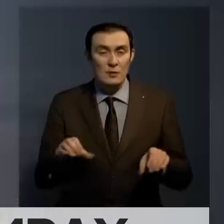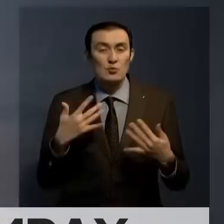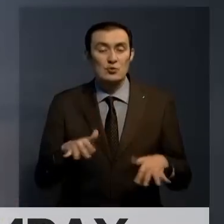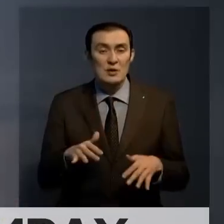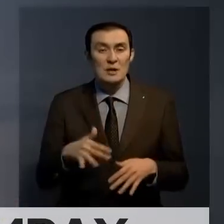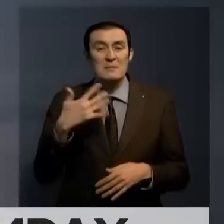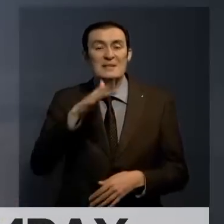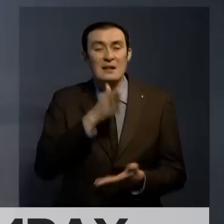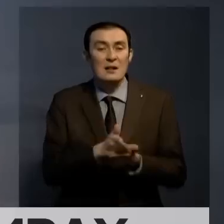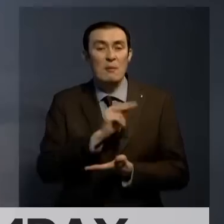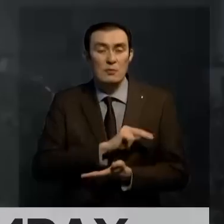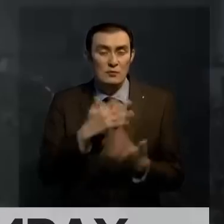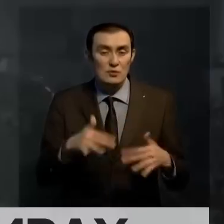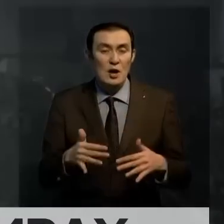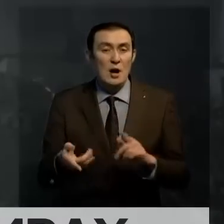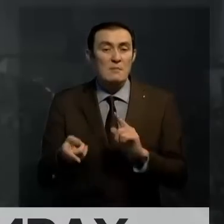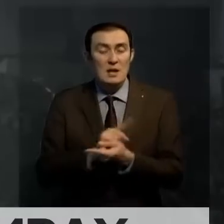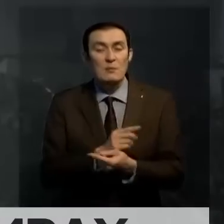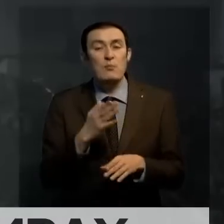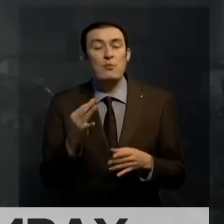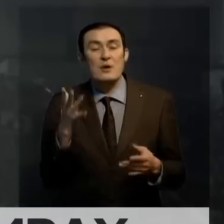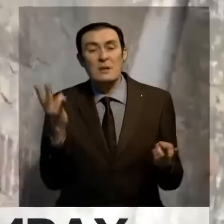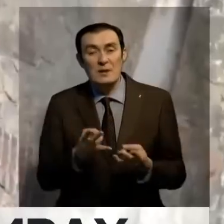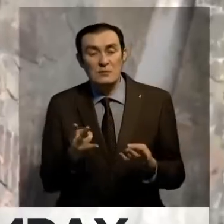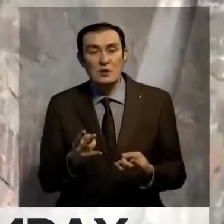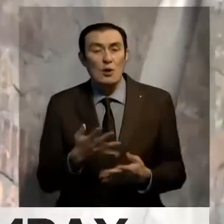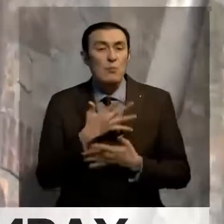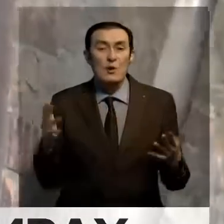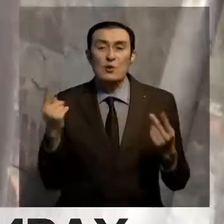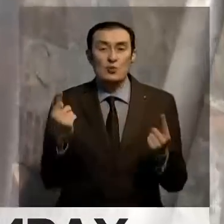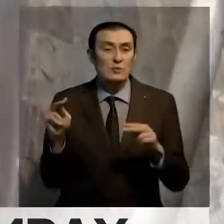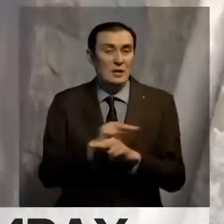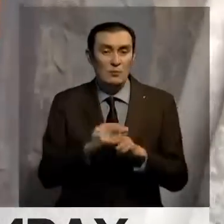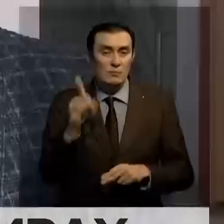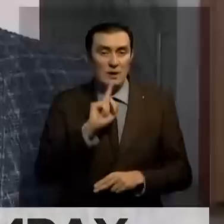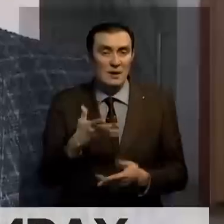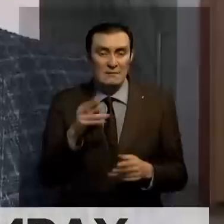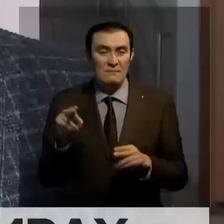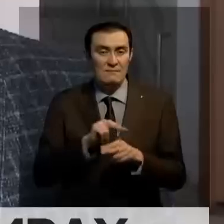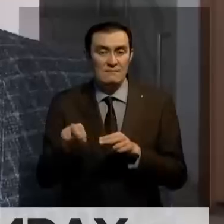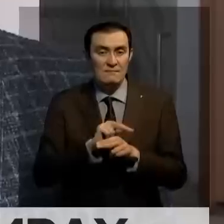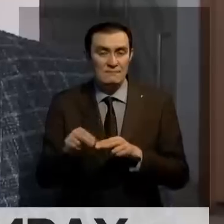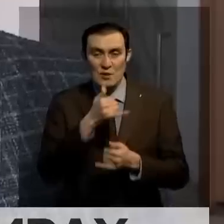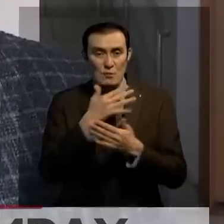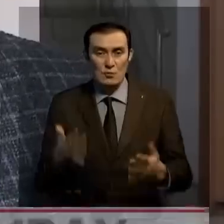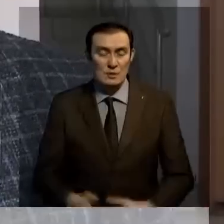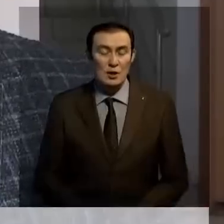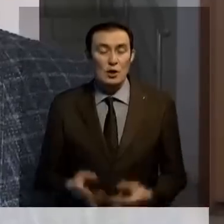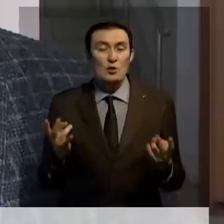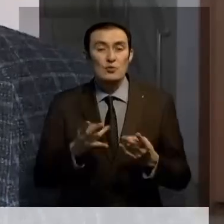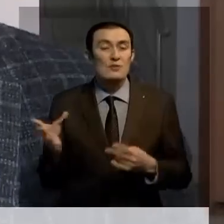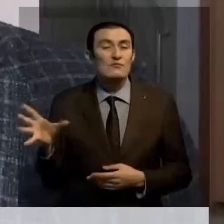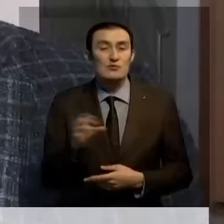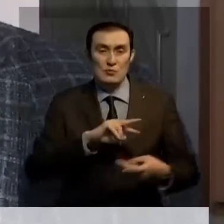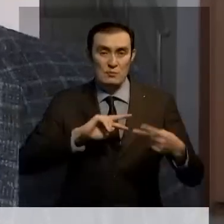отслужили по полвека. Оборудование меняют по необходимости. Более масштабные работы не по карману. Котельни необходимо менять все. Вот мы в